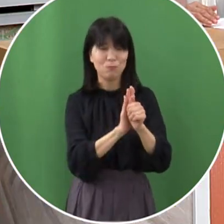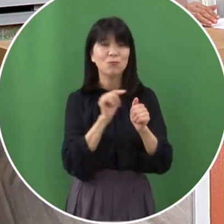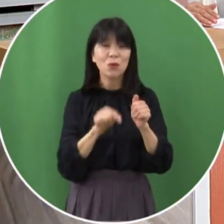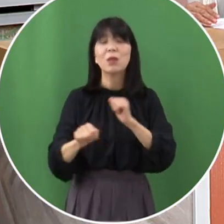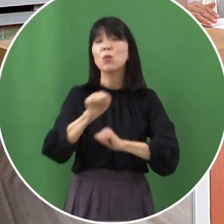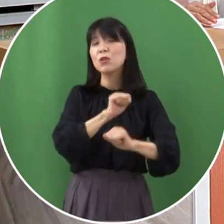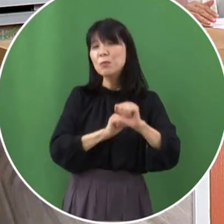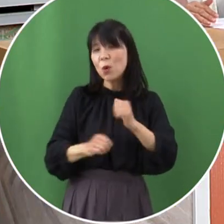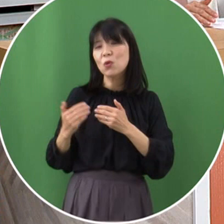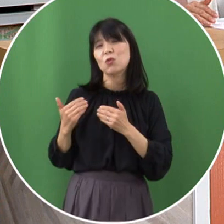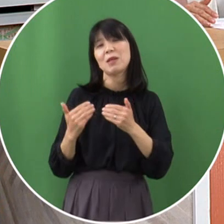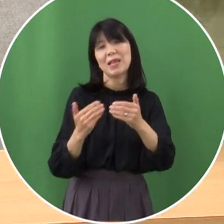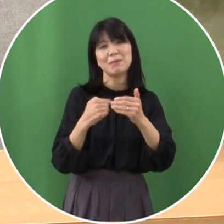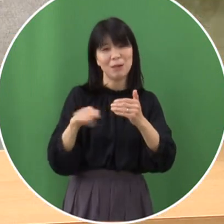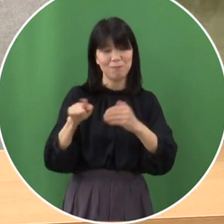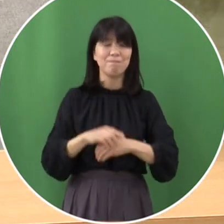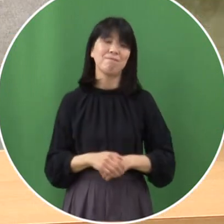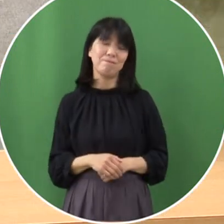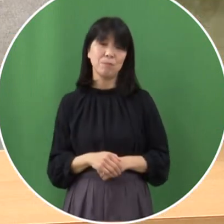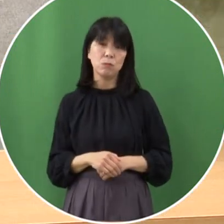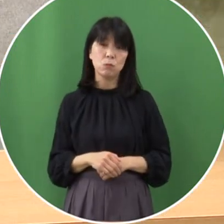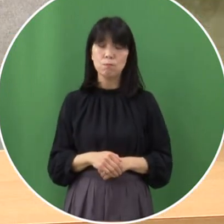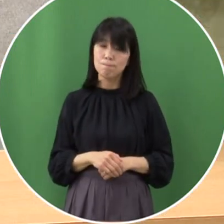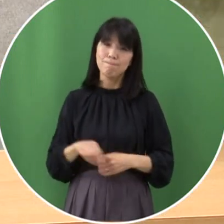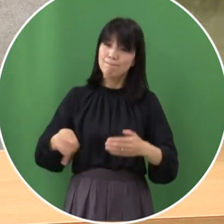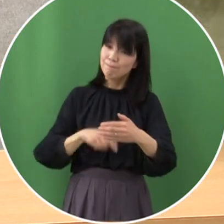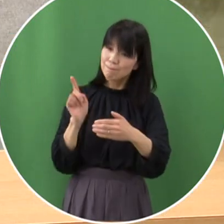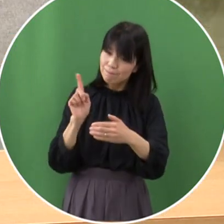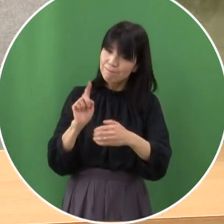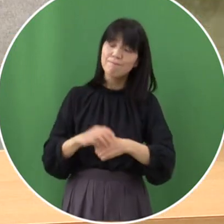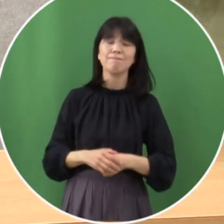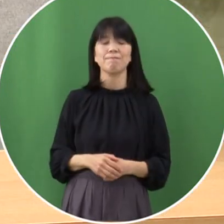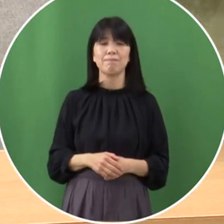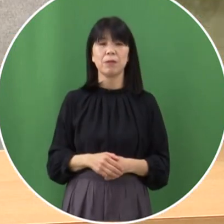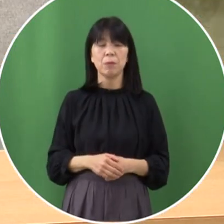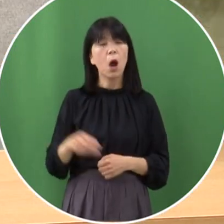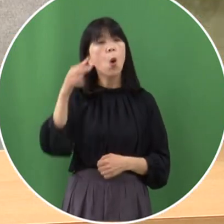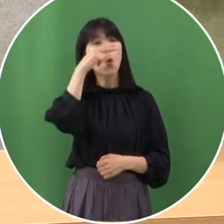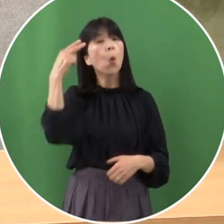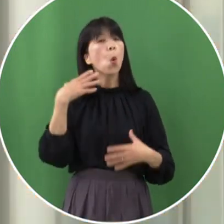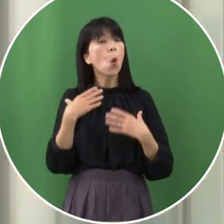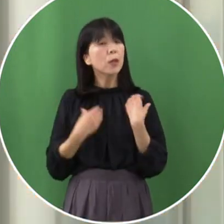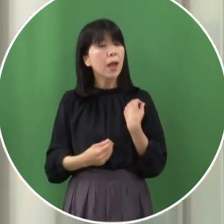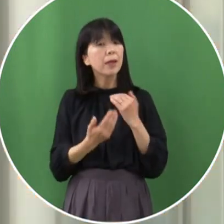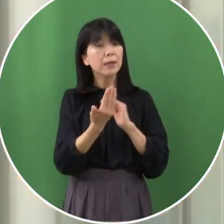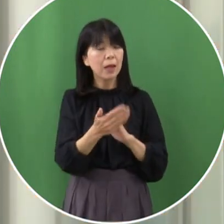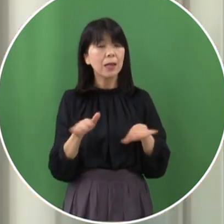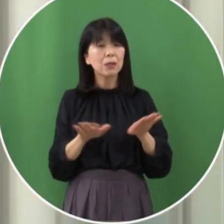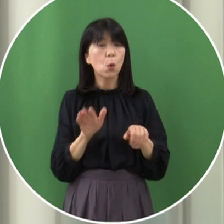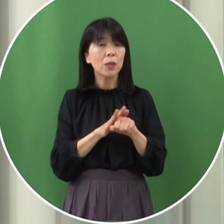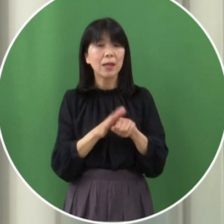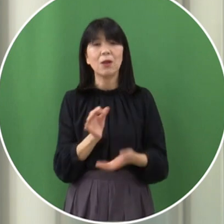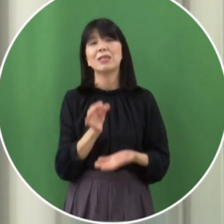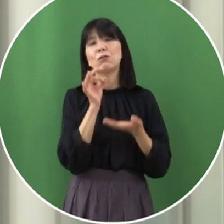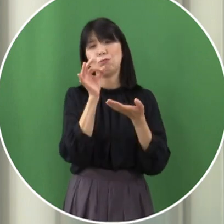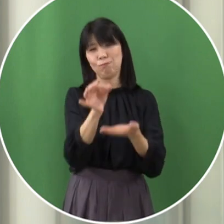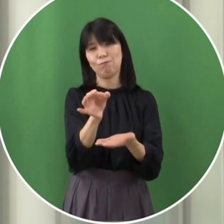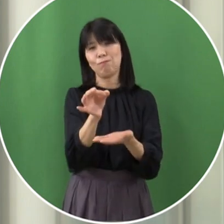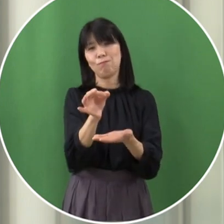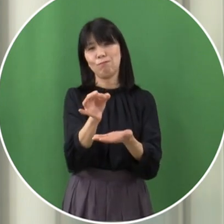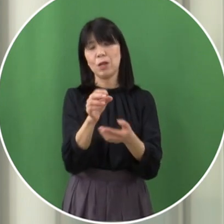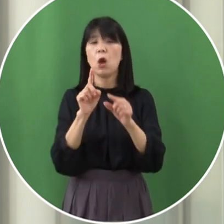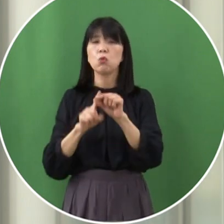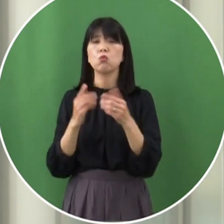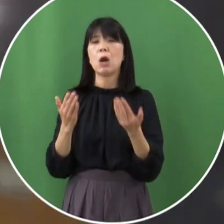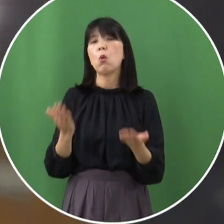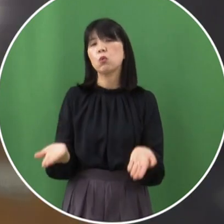どういった取り組みがあるんですか。 まずは高校生世代への児童手当の支給です。中学校を卒業後、教育費や食